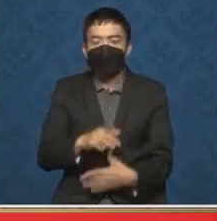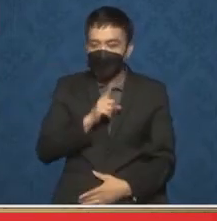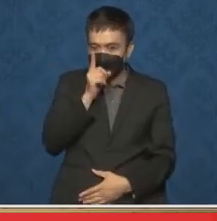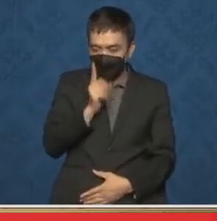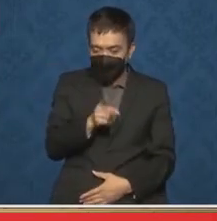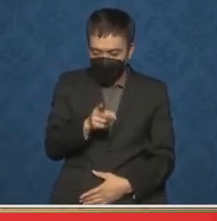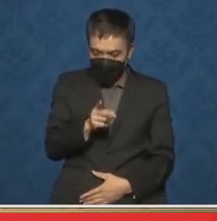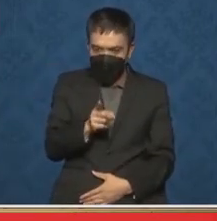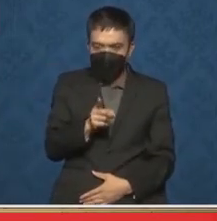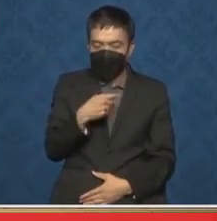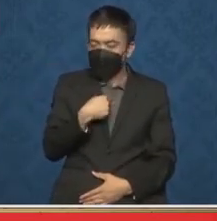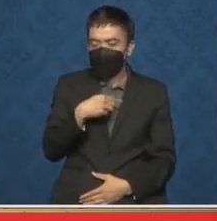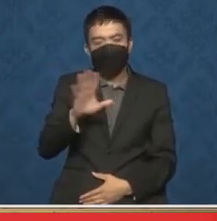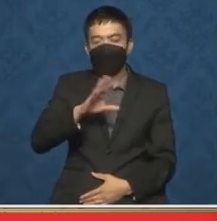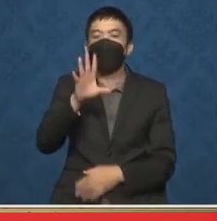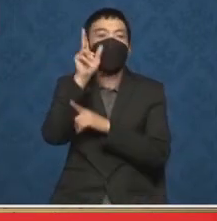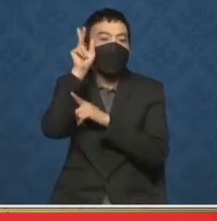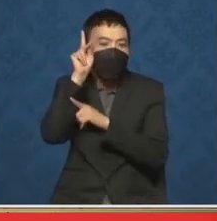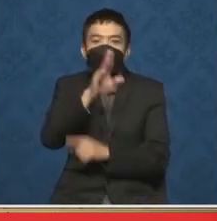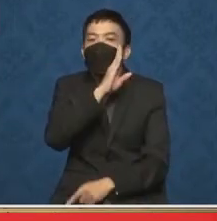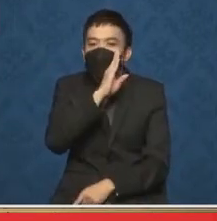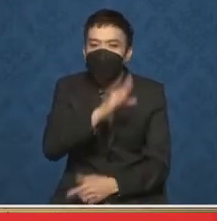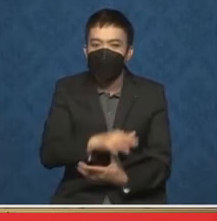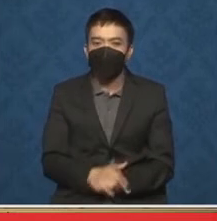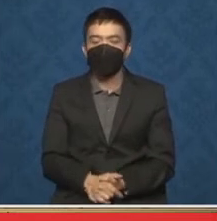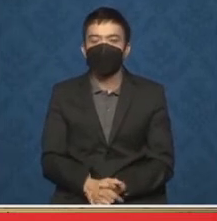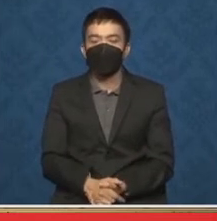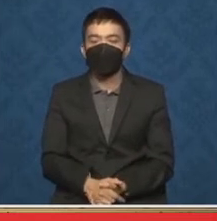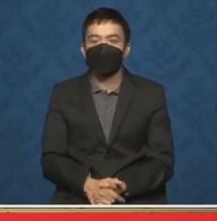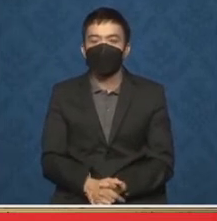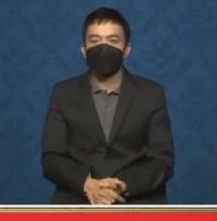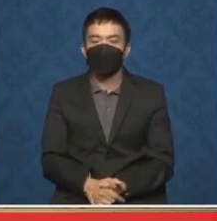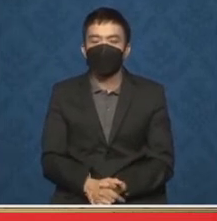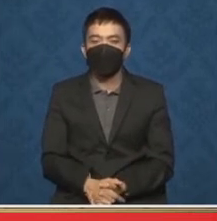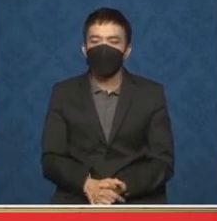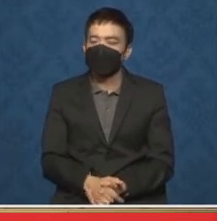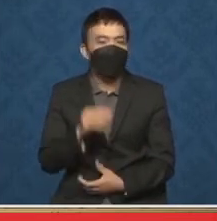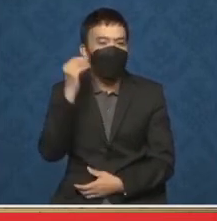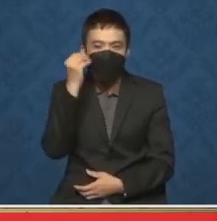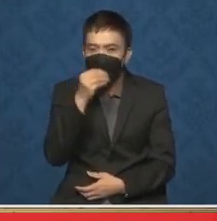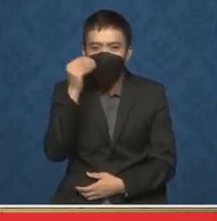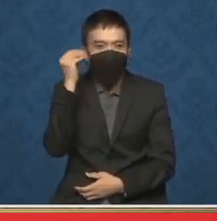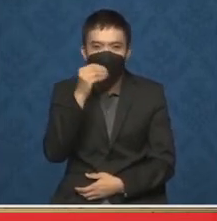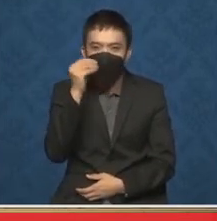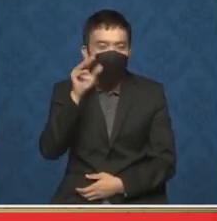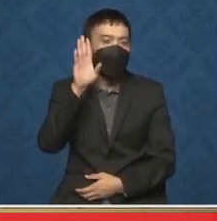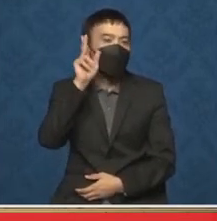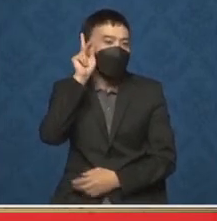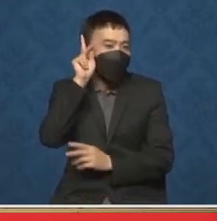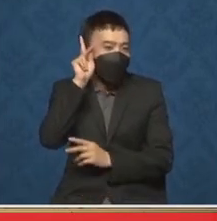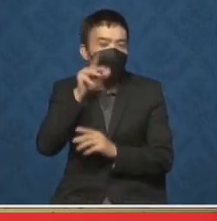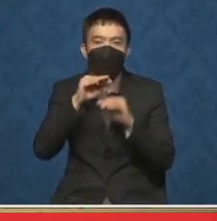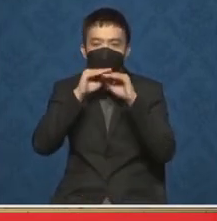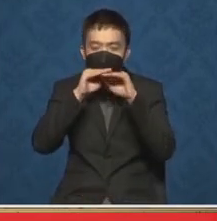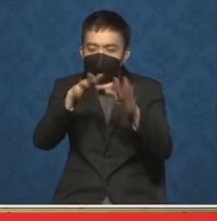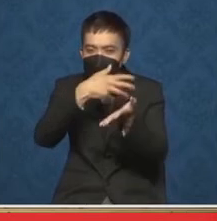แล้วเห็นวาเป็ Fake News ดสำหับแต่ว่ามักเกิดขึนแบทุวนในบ้านเรา สำหรบน